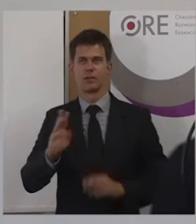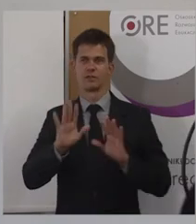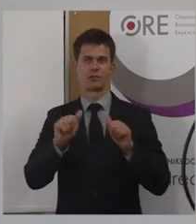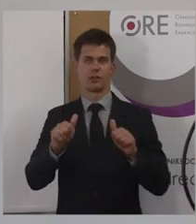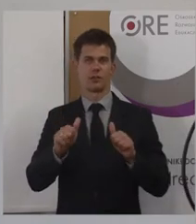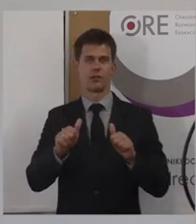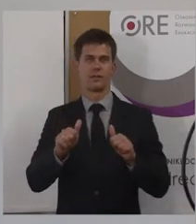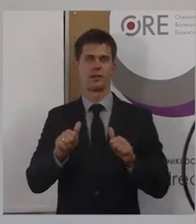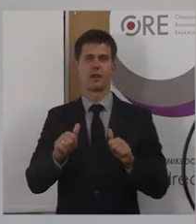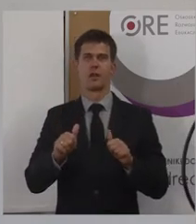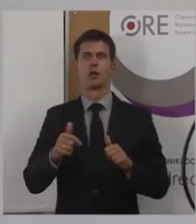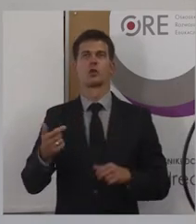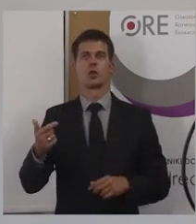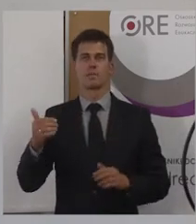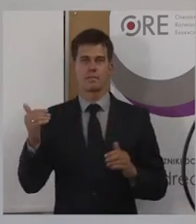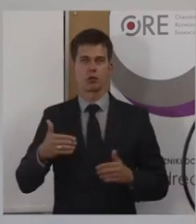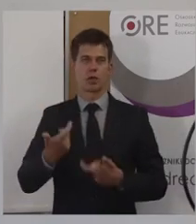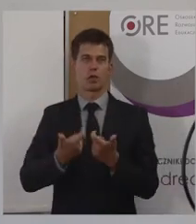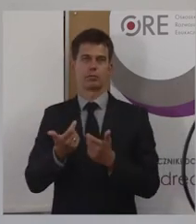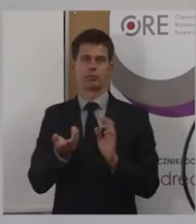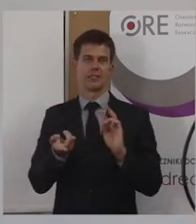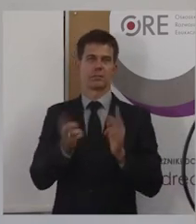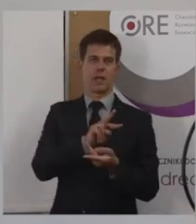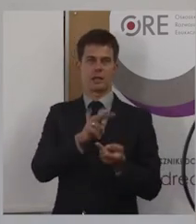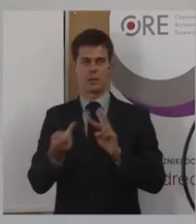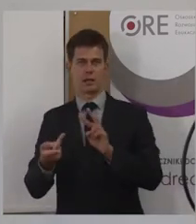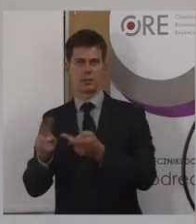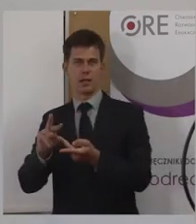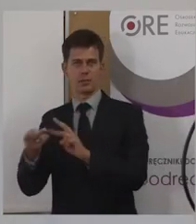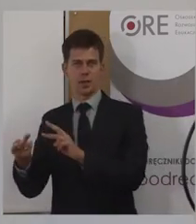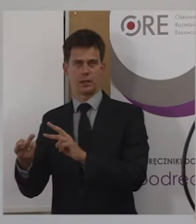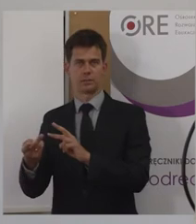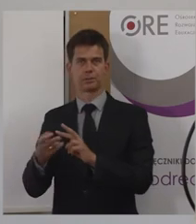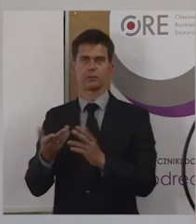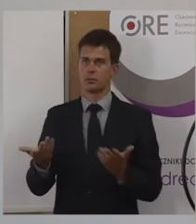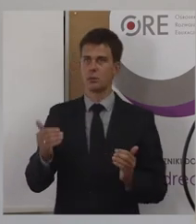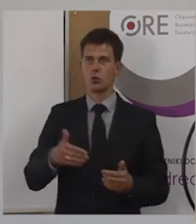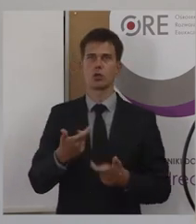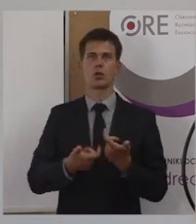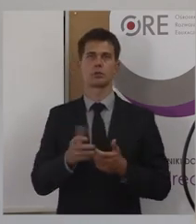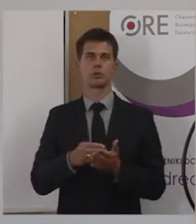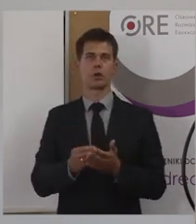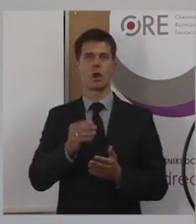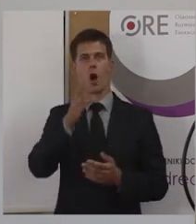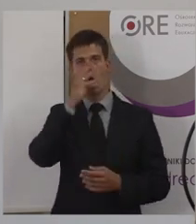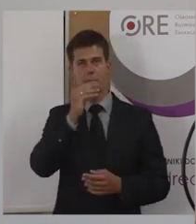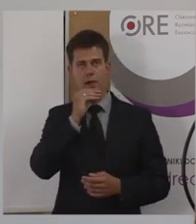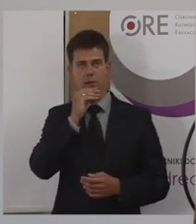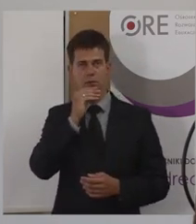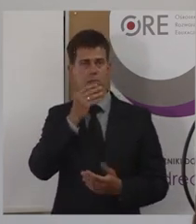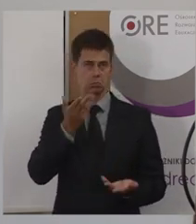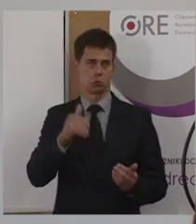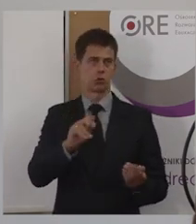dany obiekt multimedialny może przybrać różną formę. Więc mogą to też być te specjalne obrazki,